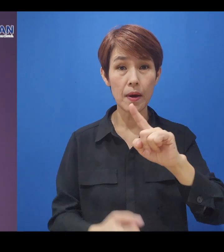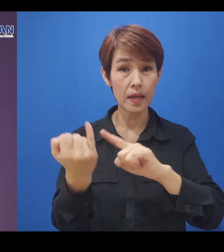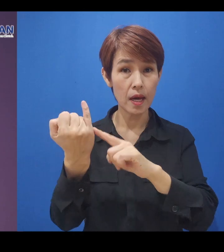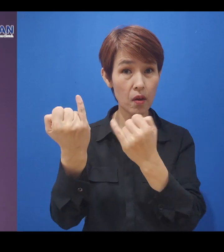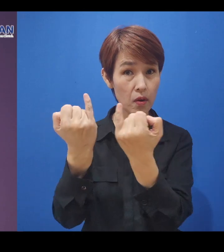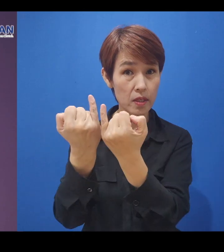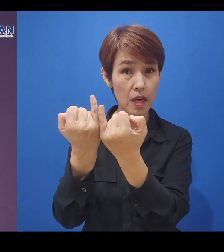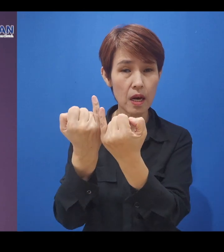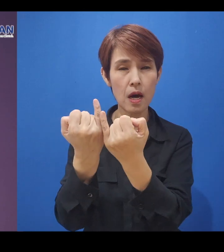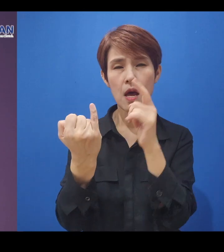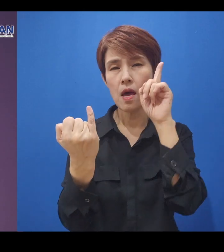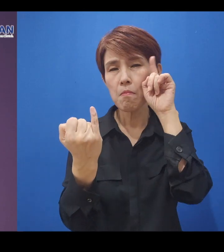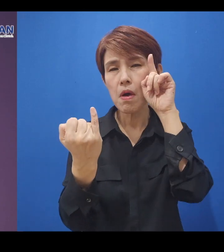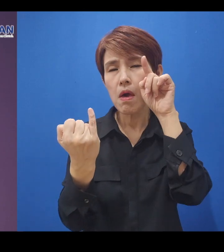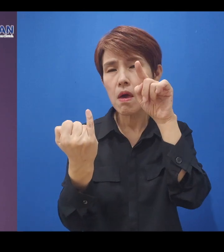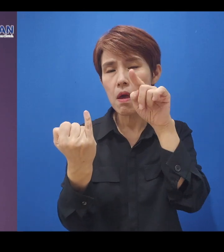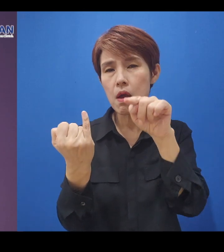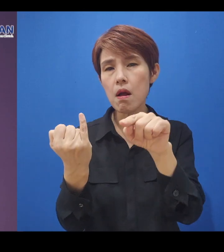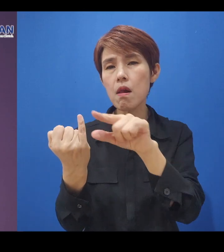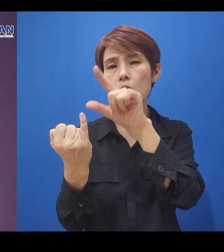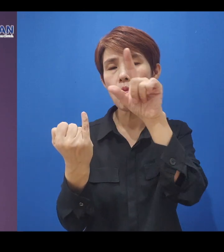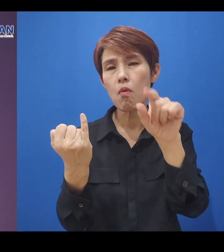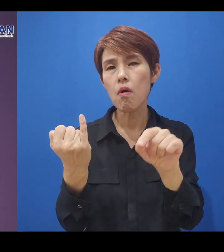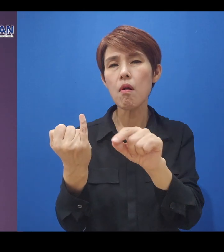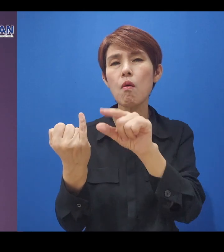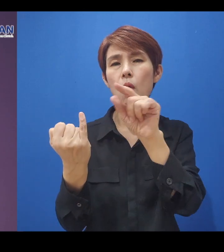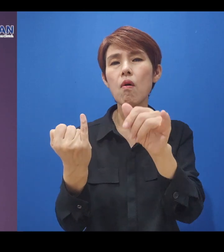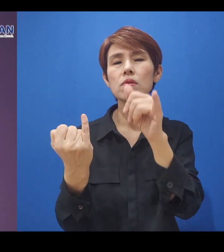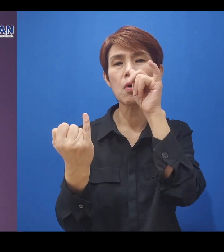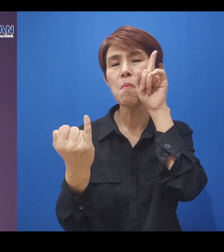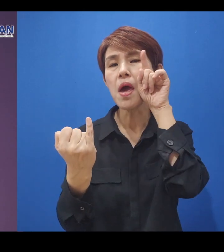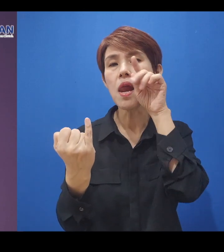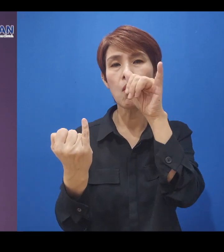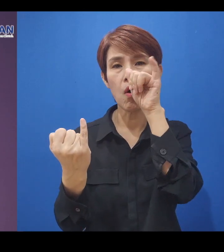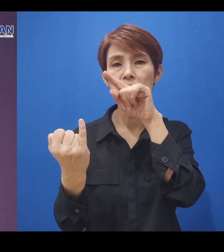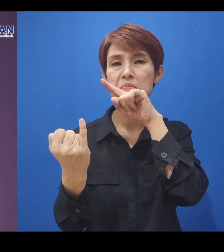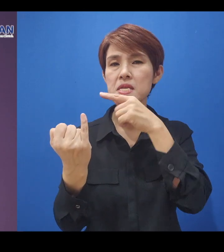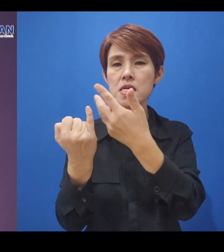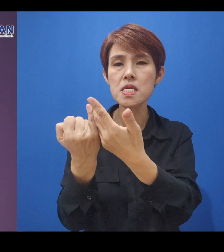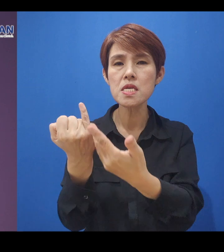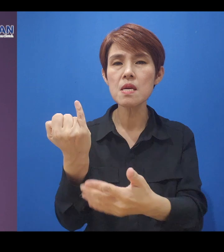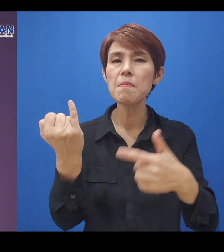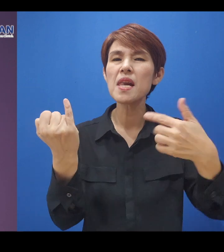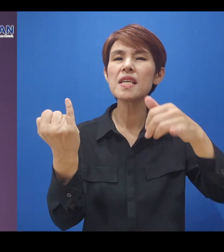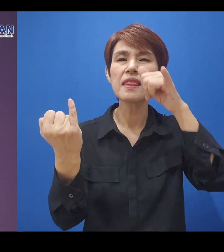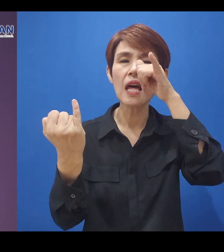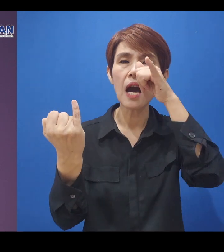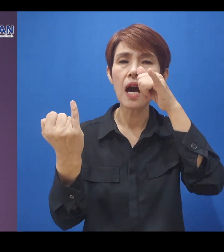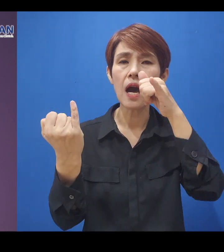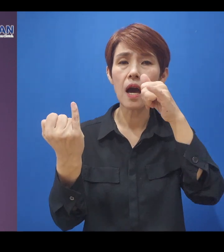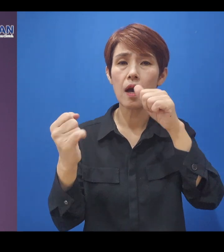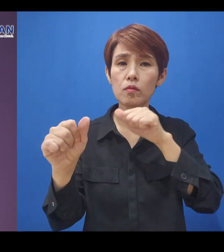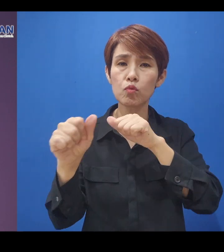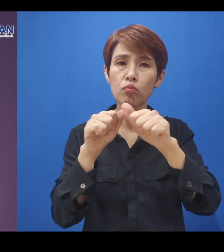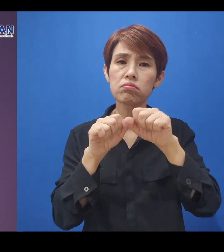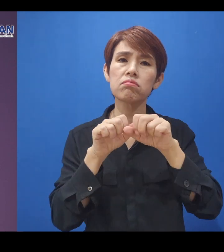여자들은 매일매일 죽을 때까지 생리혈을 흘리는 더러운 여자다.